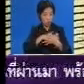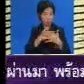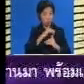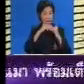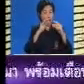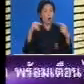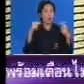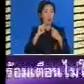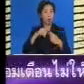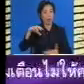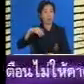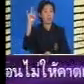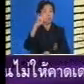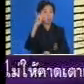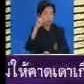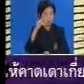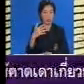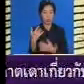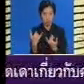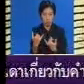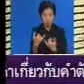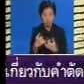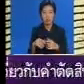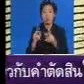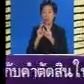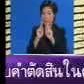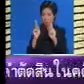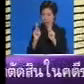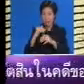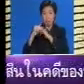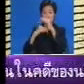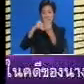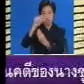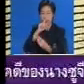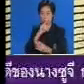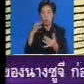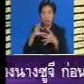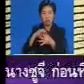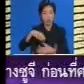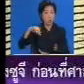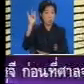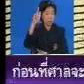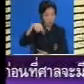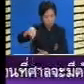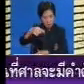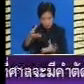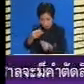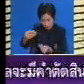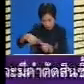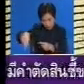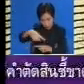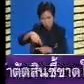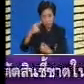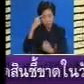ดอนเมืองครับซึ่งคณะรัฐมนตรีทางด้านเศรษฐกิจวันนี้มีการตีโครงการการลงทุนและพัฒนาพื้นที่ท่าอาศยานดอนเมืองที่ทางด้านกระทรวง